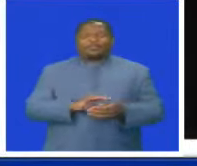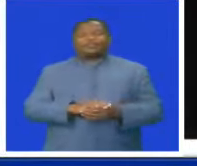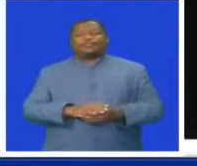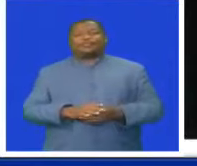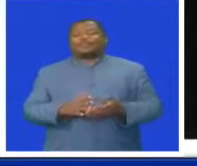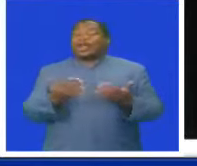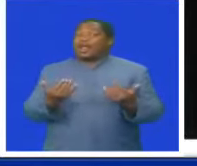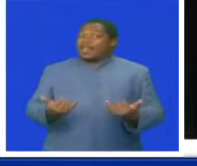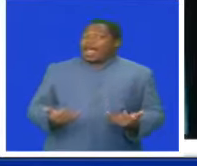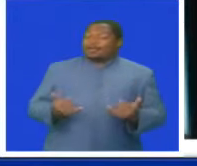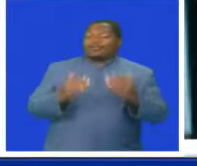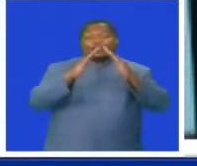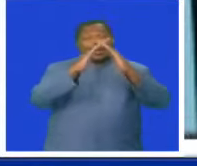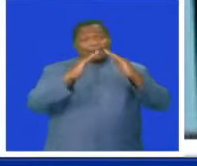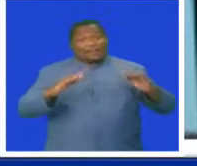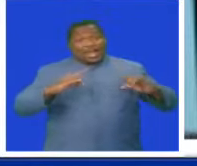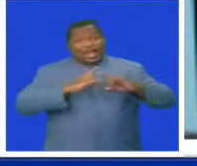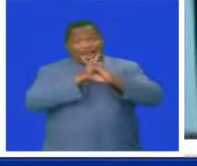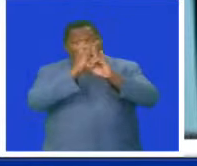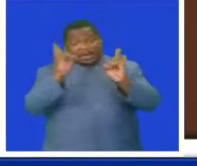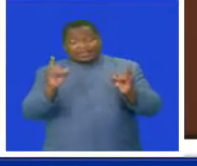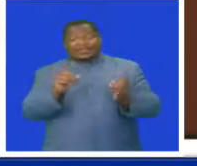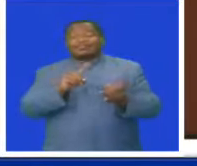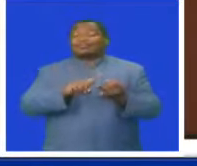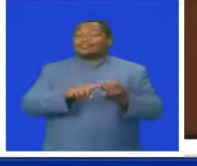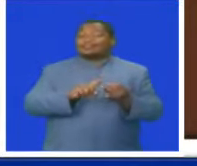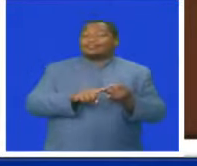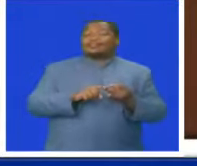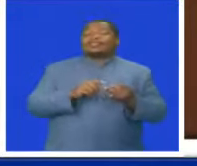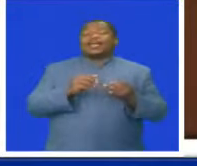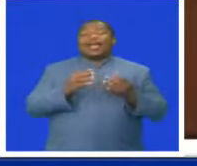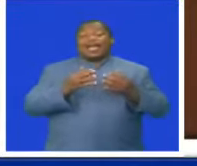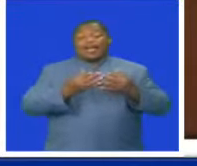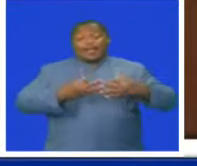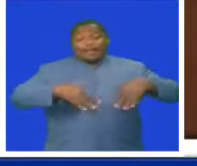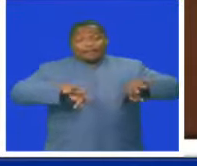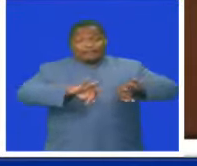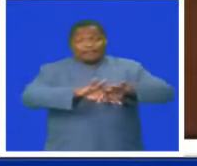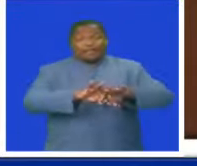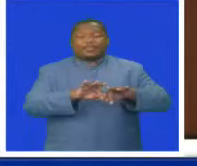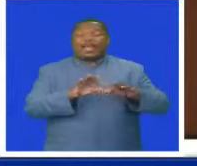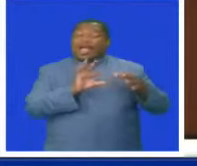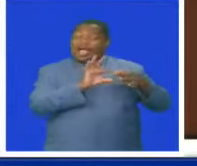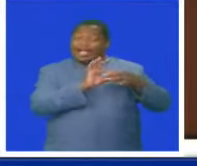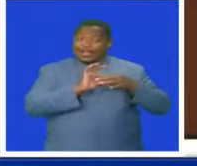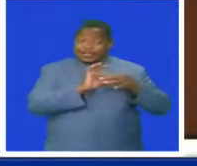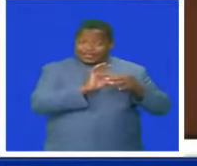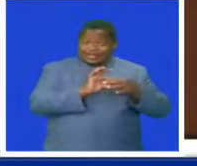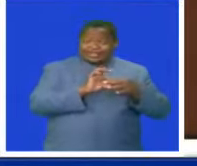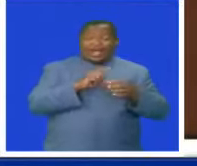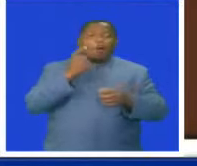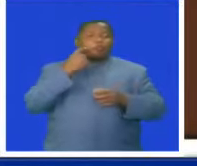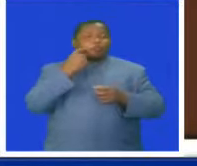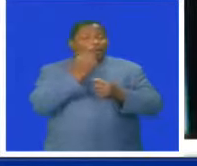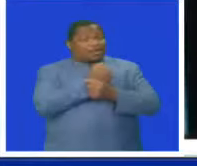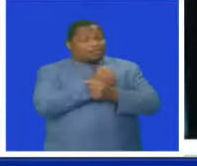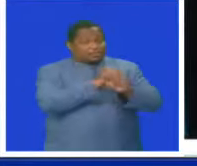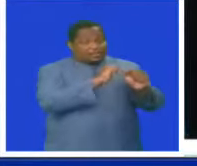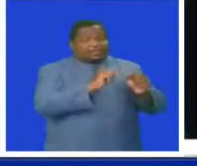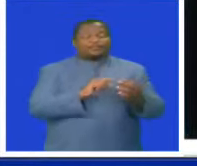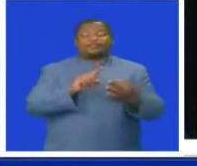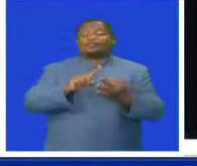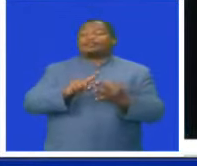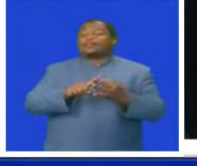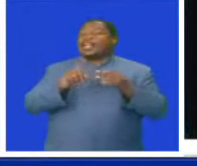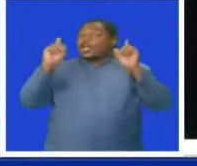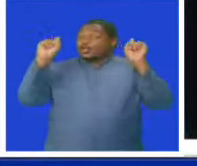iFLAS kanye nenyuvesi yelive leColombia ehlangothini lwetempilo naletinye. Infuna elitiko le tempilo li zingosi iti